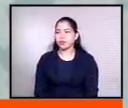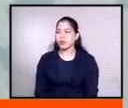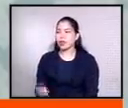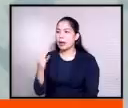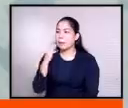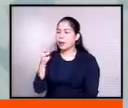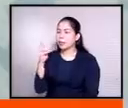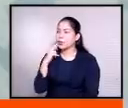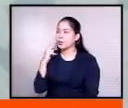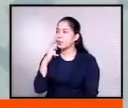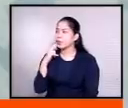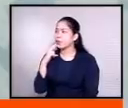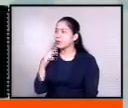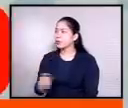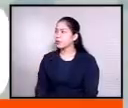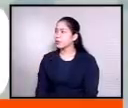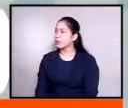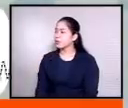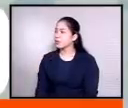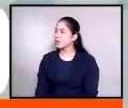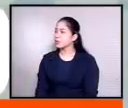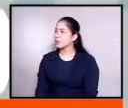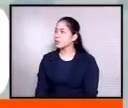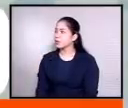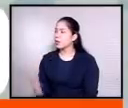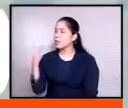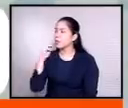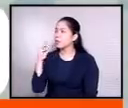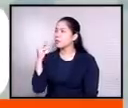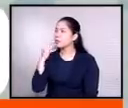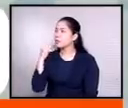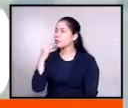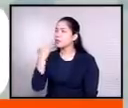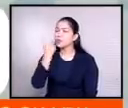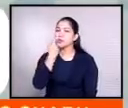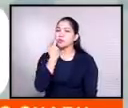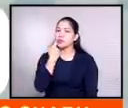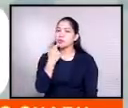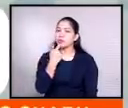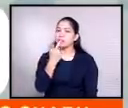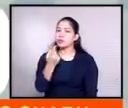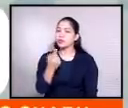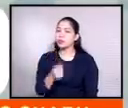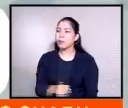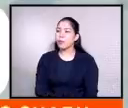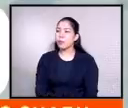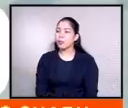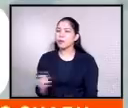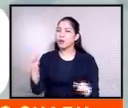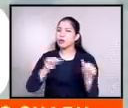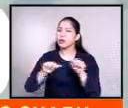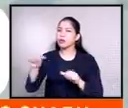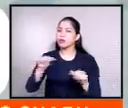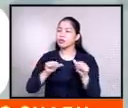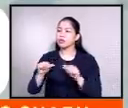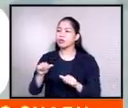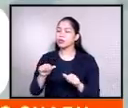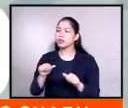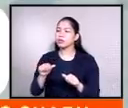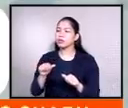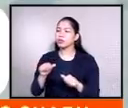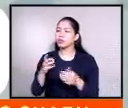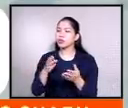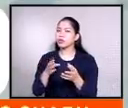Ruth. Sir. Okay. Si Ma'am Mariza po kanina nagsabi na a-action na po nila